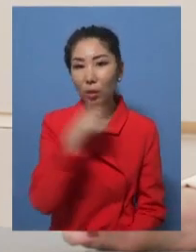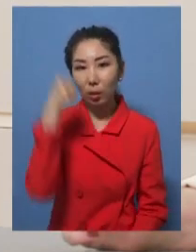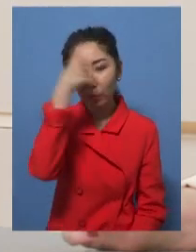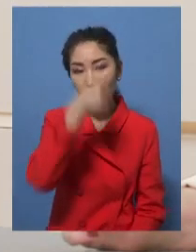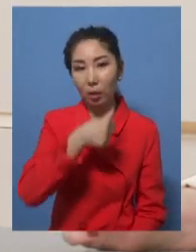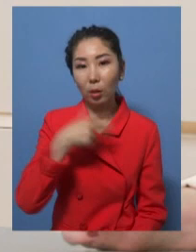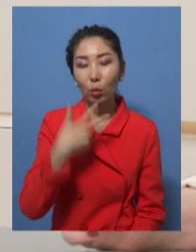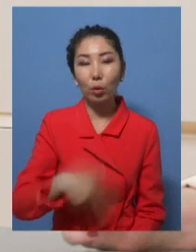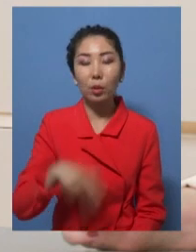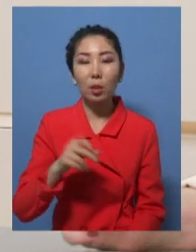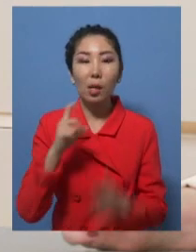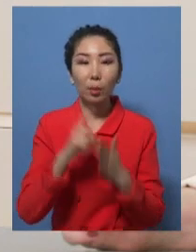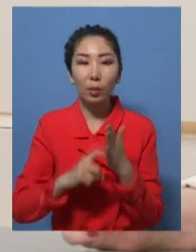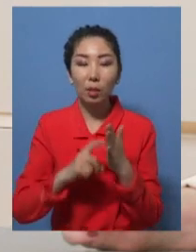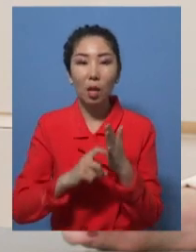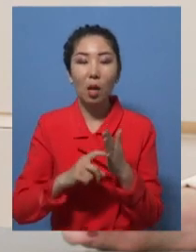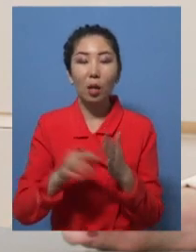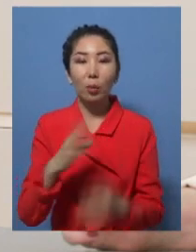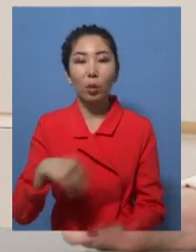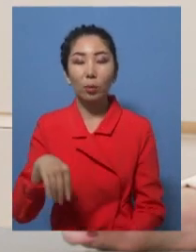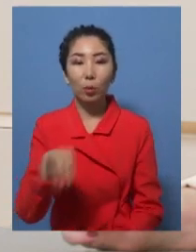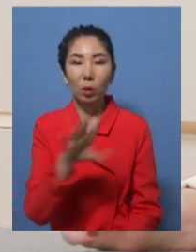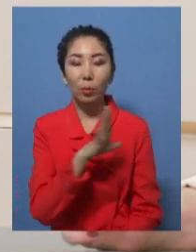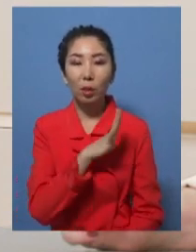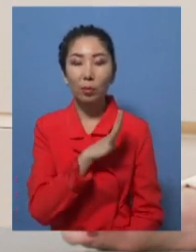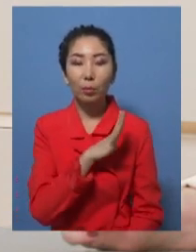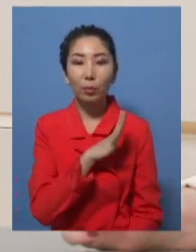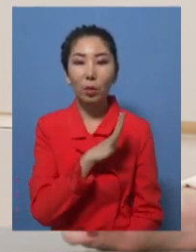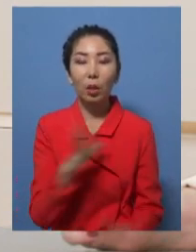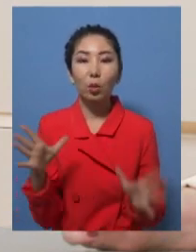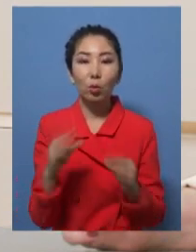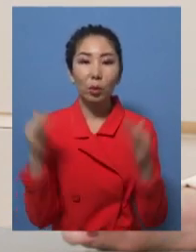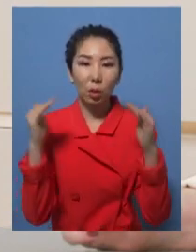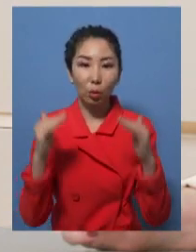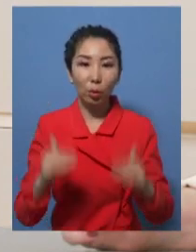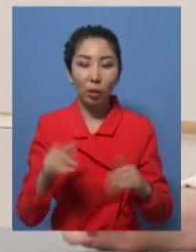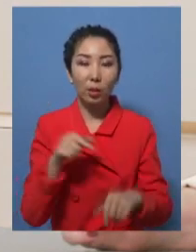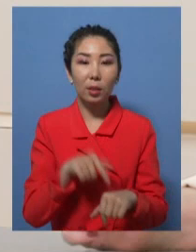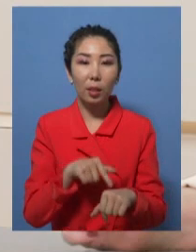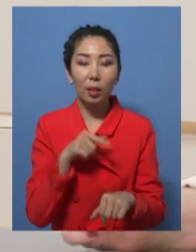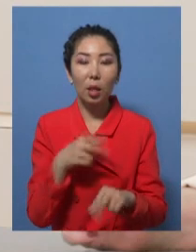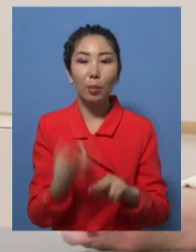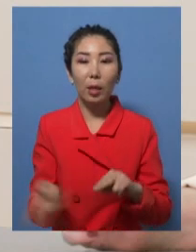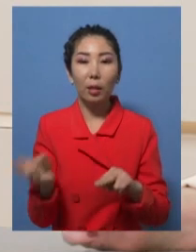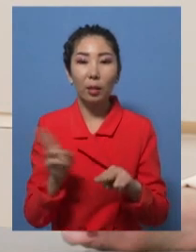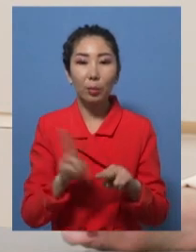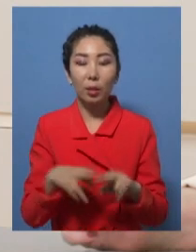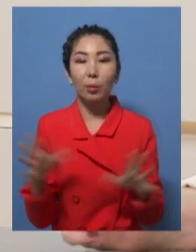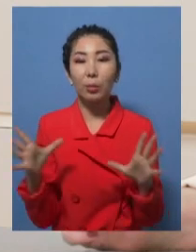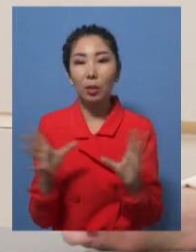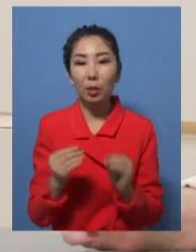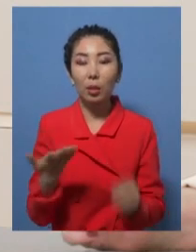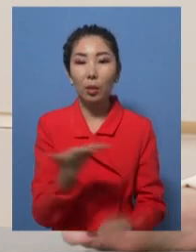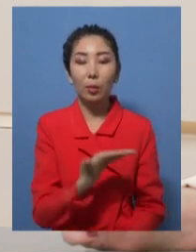30 қылмыс орын алған болатын. Енді биыл азынша төмендеу байқалады. Бірақ біздің міндет